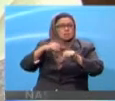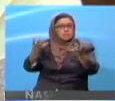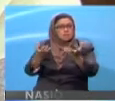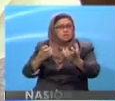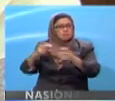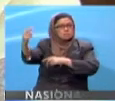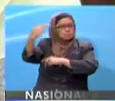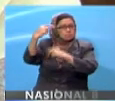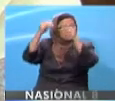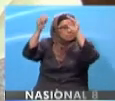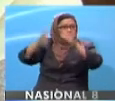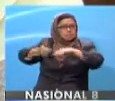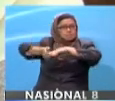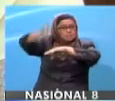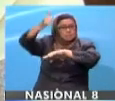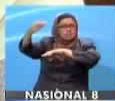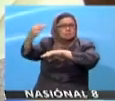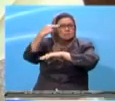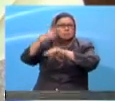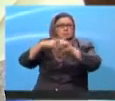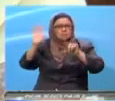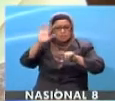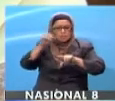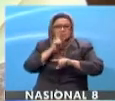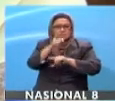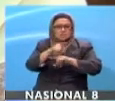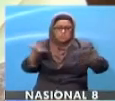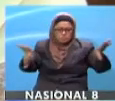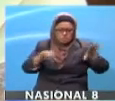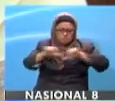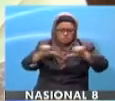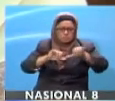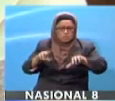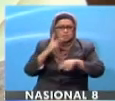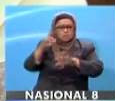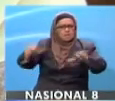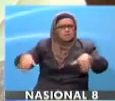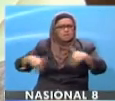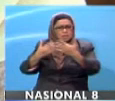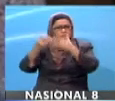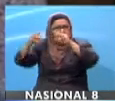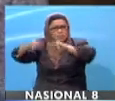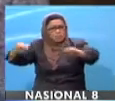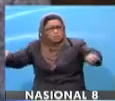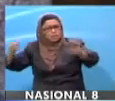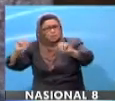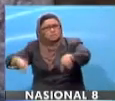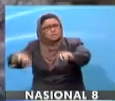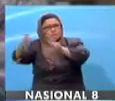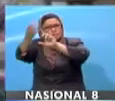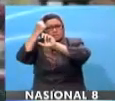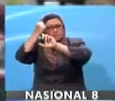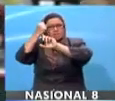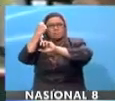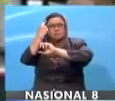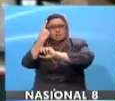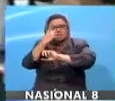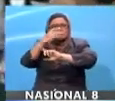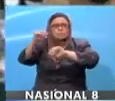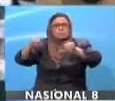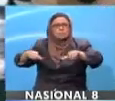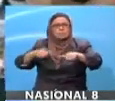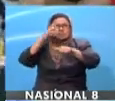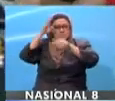aktiviti, kita tengok apa student boleh dapat, sejauh mana dia boleh create memory based on that. Ternyata sentuhan kasih sayang